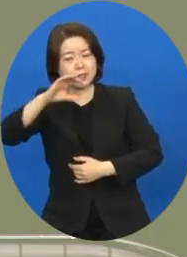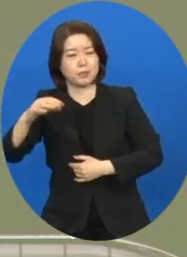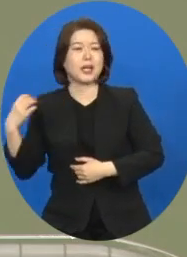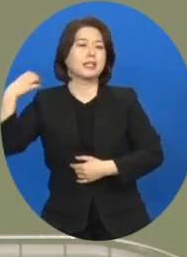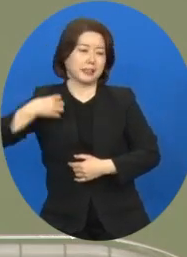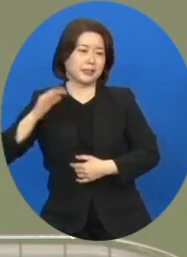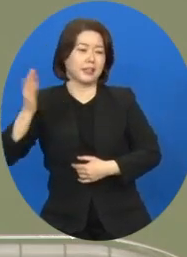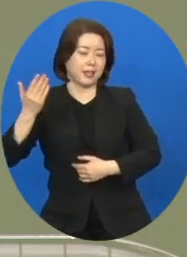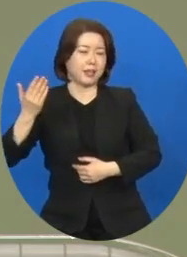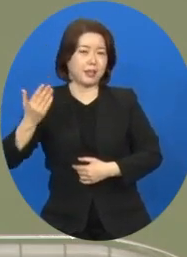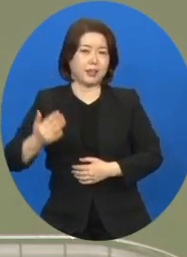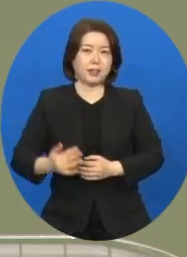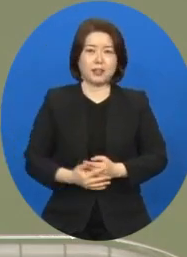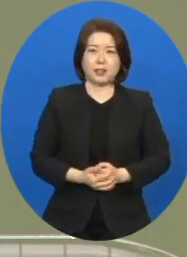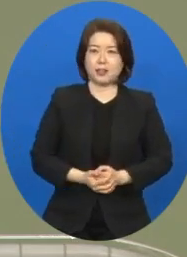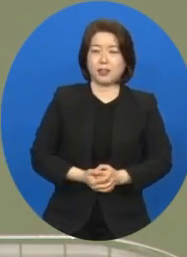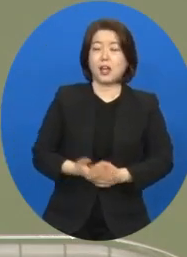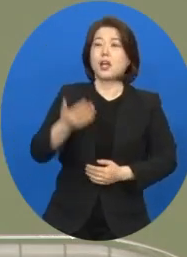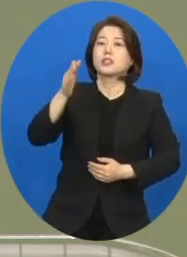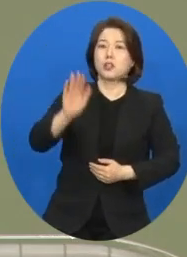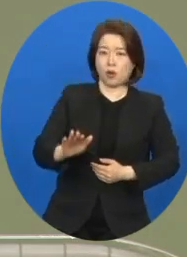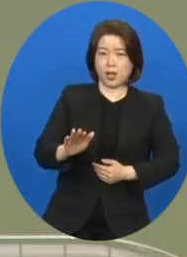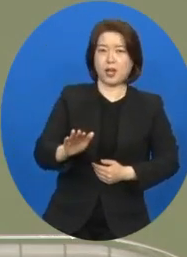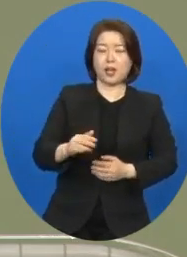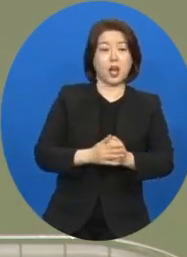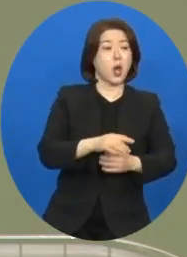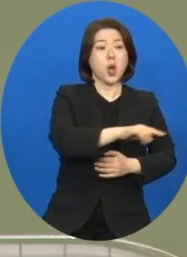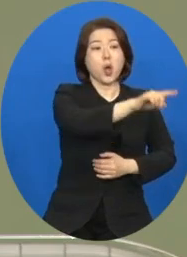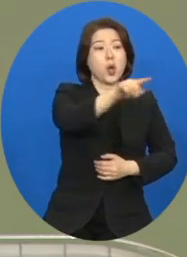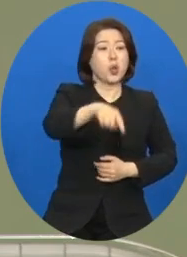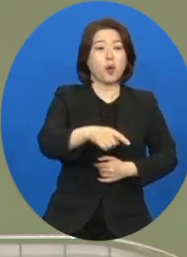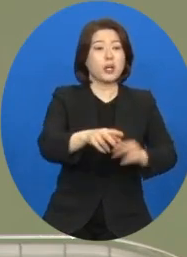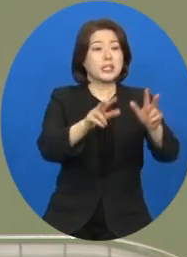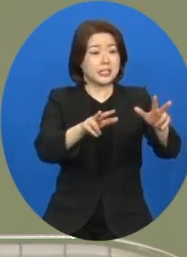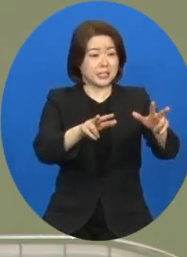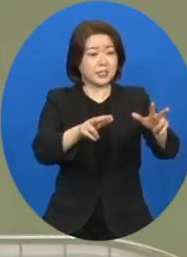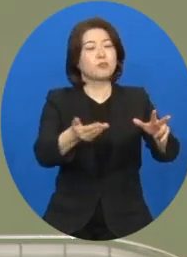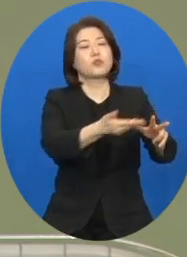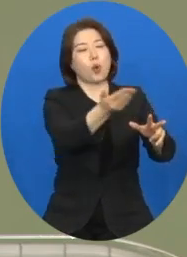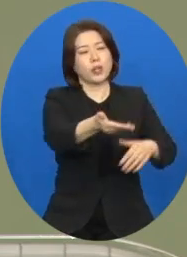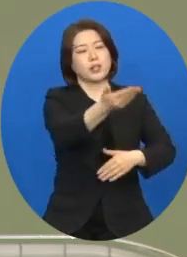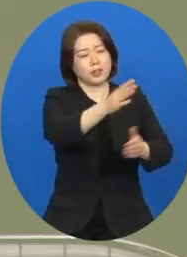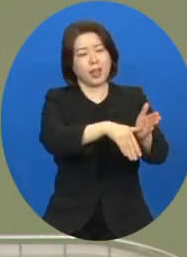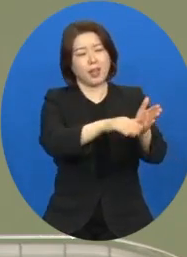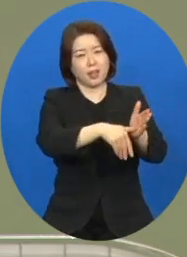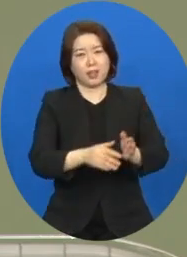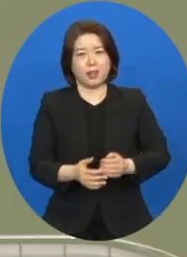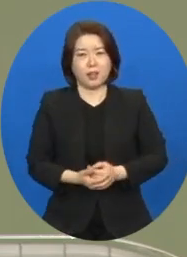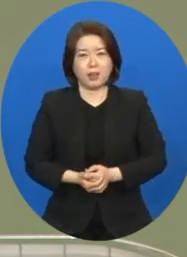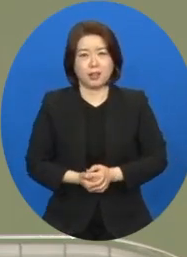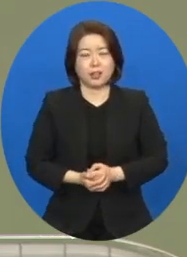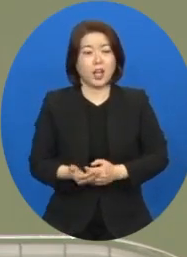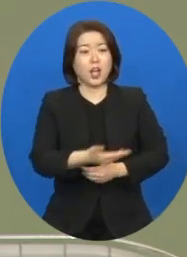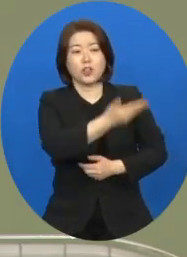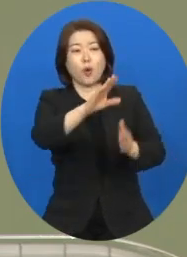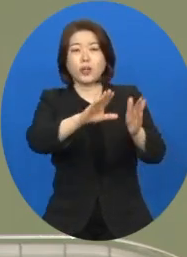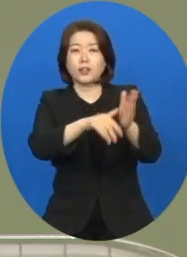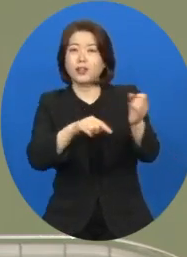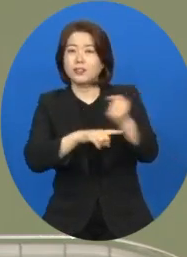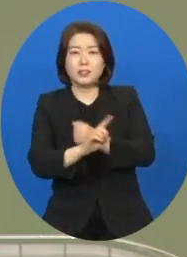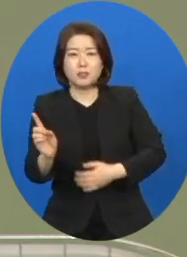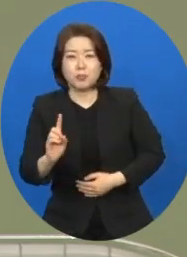십자가를 지게 될 것이다. 그러나 너희 때는 지금이 너희 때다. 그 너희 때라는 게 뭐죠?